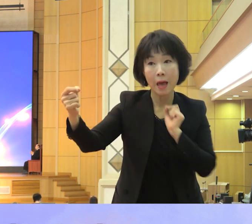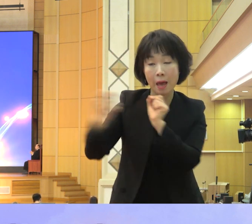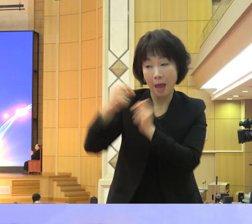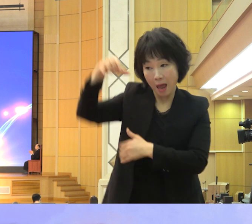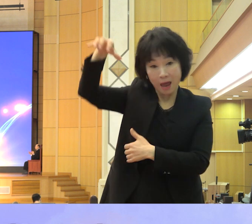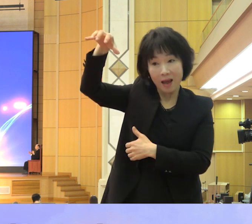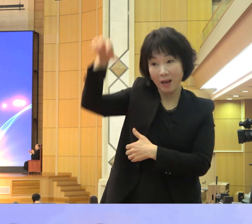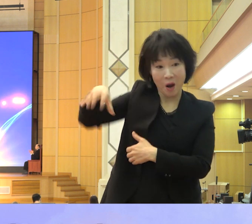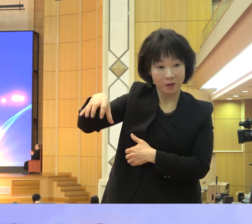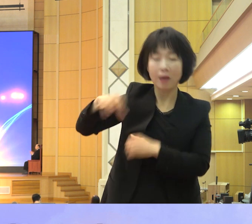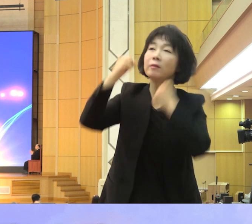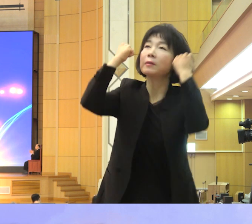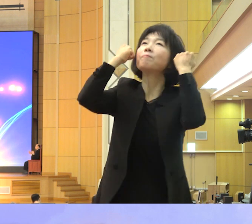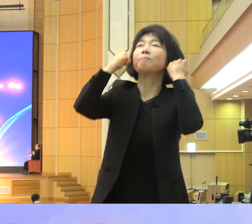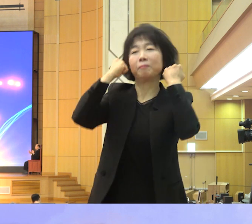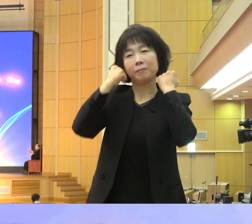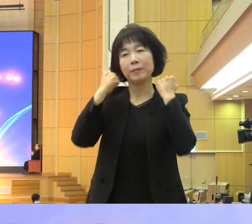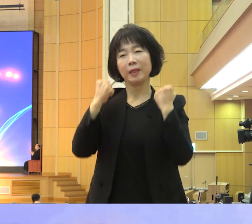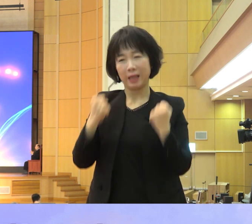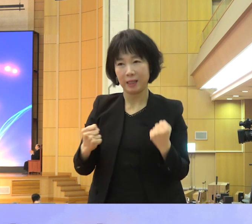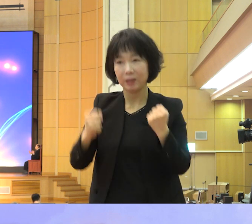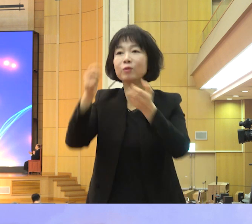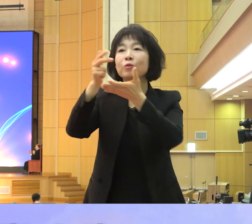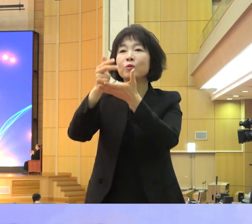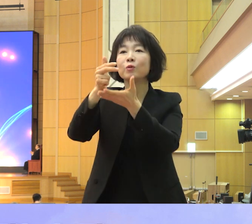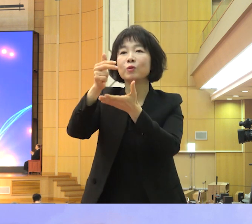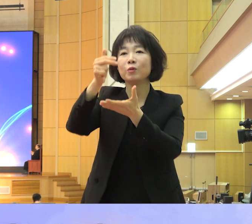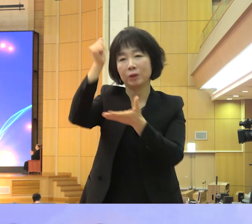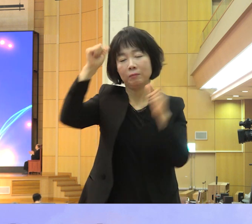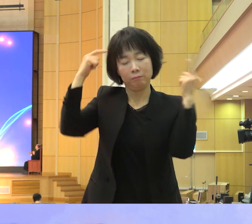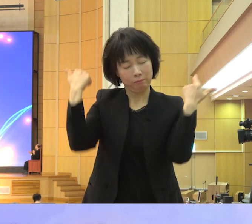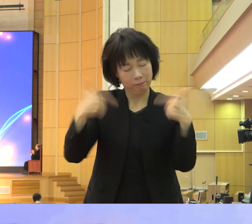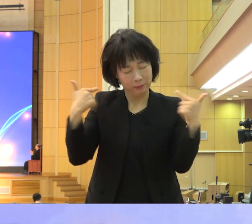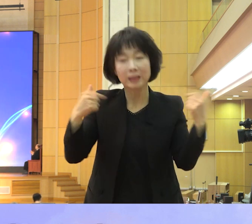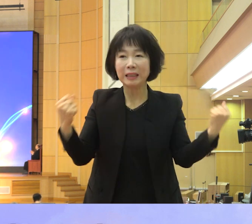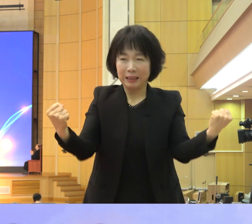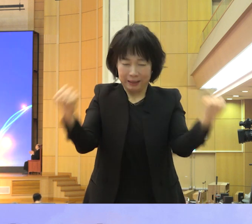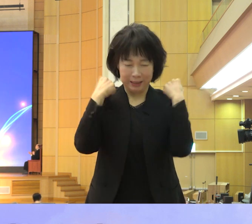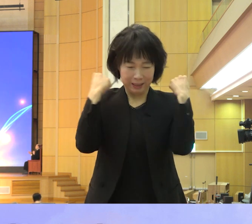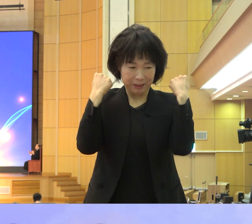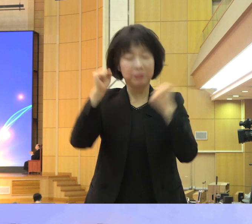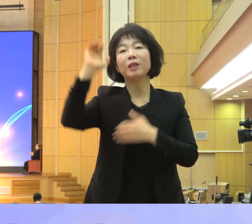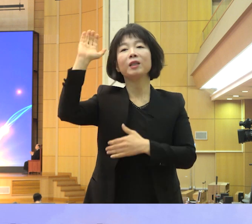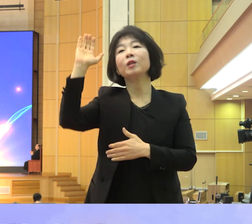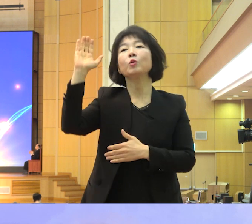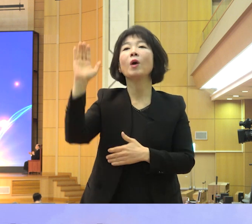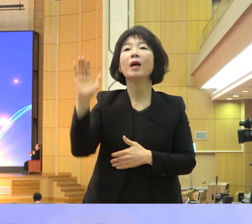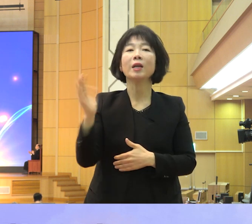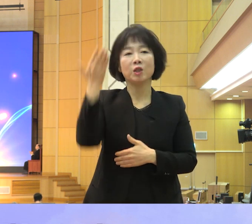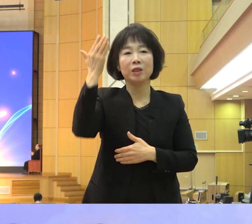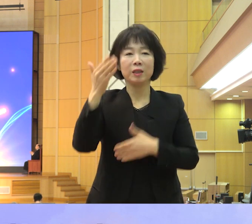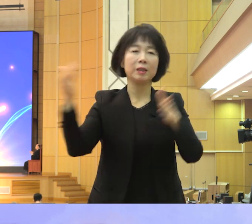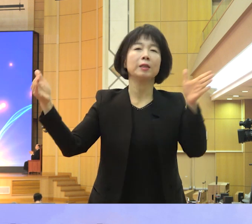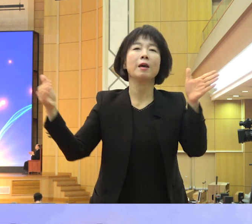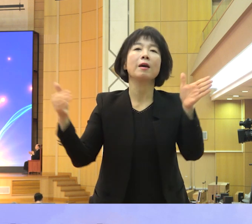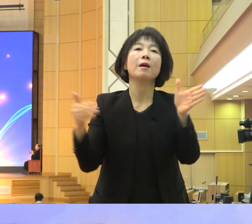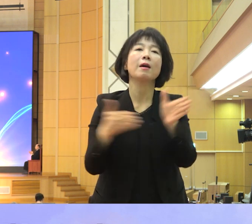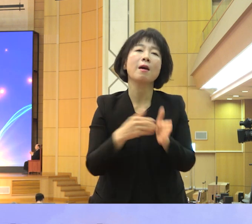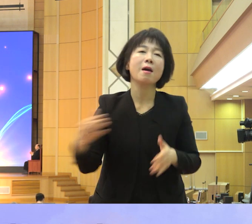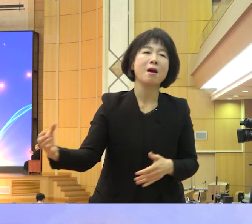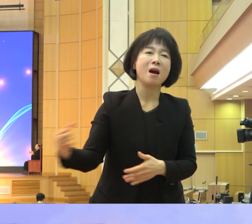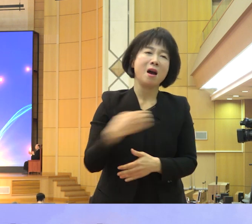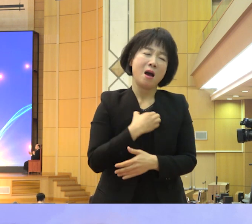지켜주시고 내 곁에 계신 주님. 찬양합니다. 사나운 풍랑일